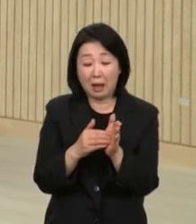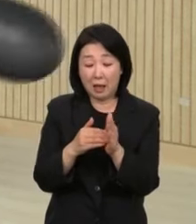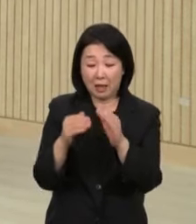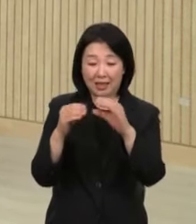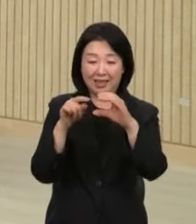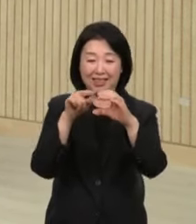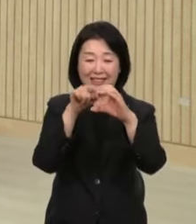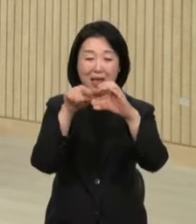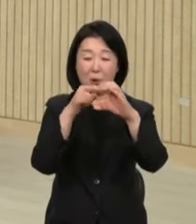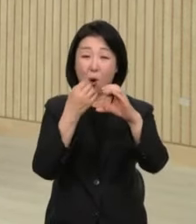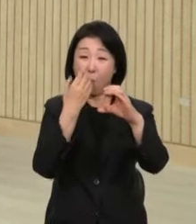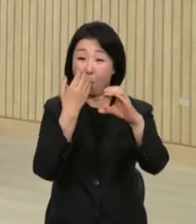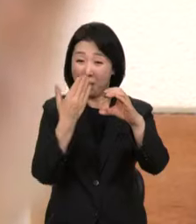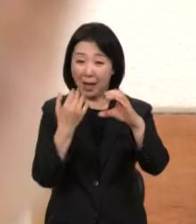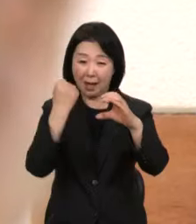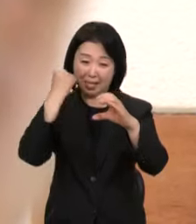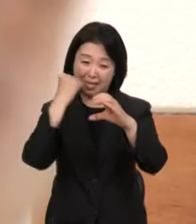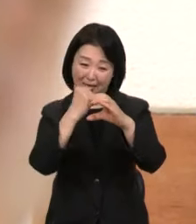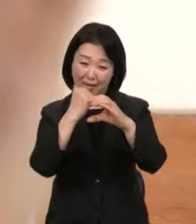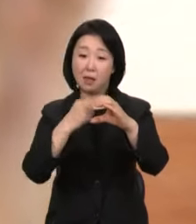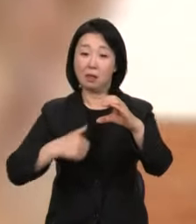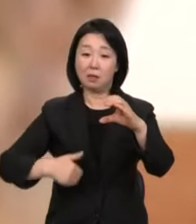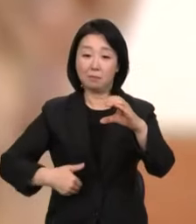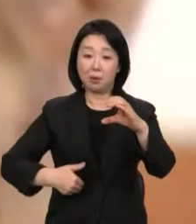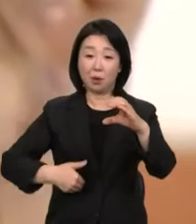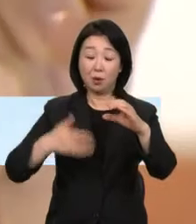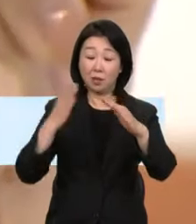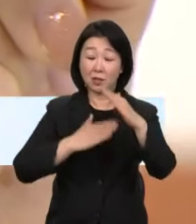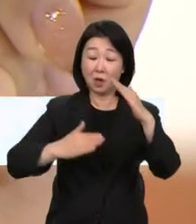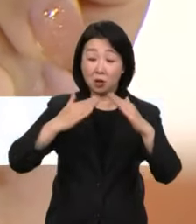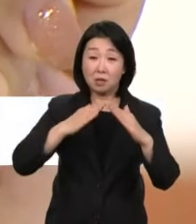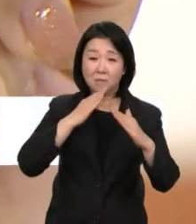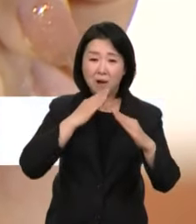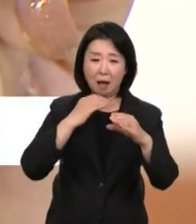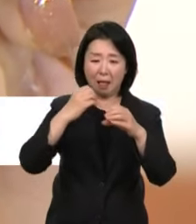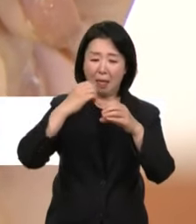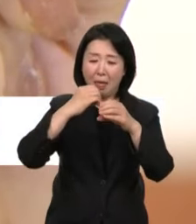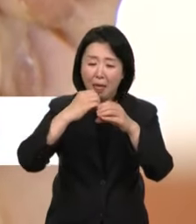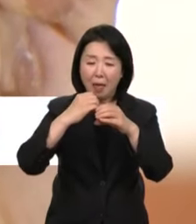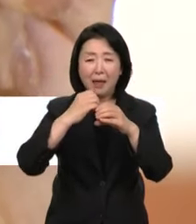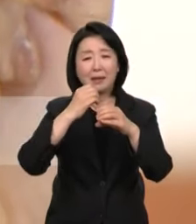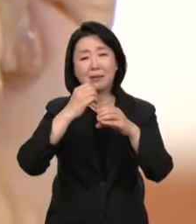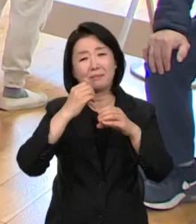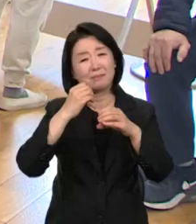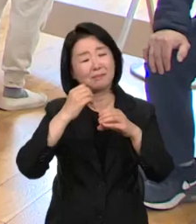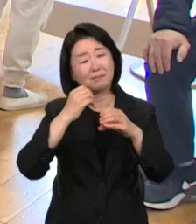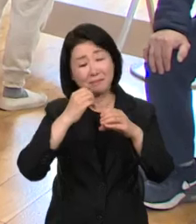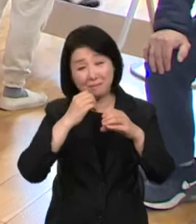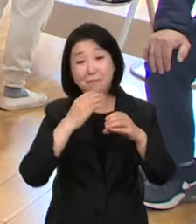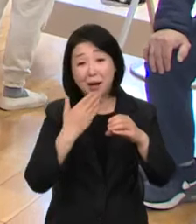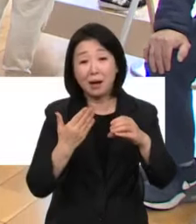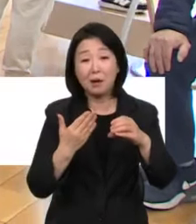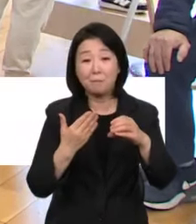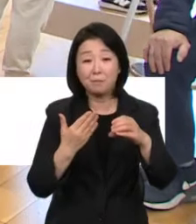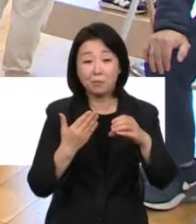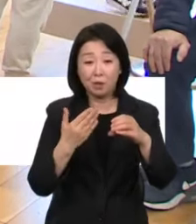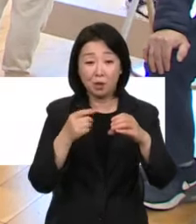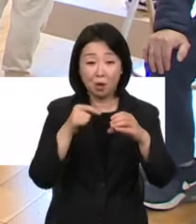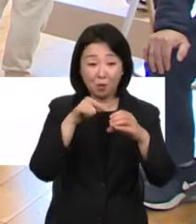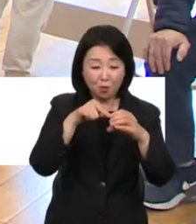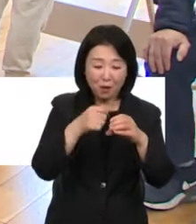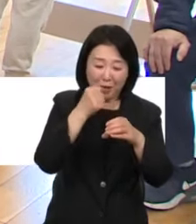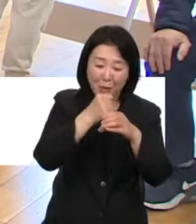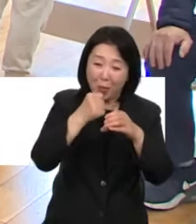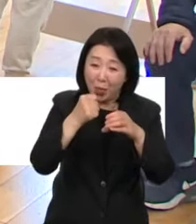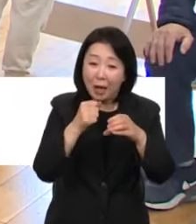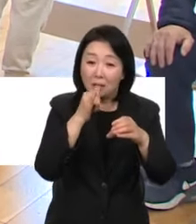정확히 기표해야 합니다. 정식 기표 용구라면 일부만 찍혀도 유효표로 인정됩니다. 한 후보자란에 여러 번